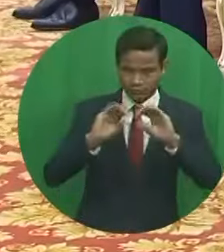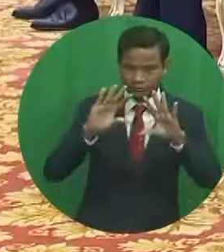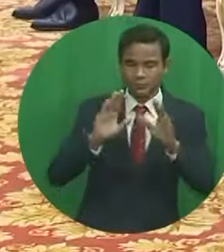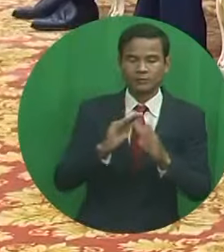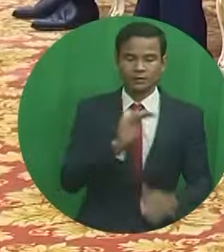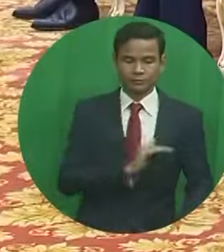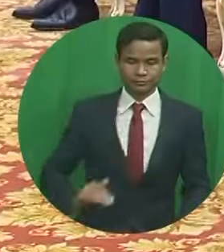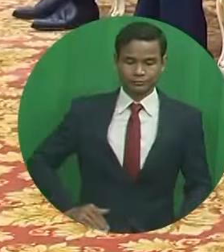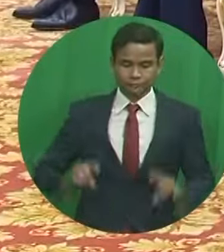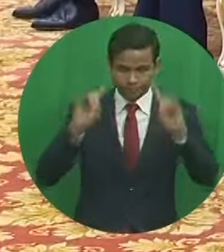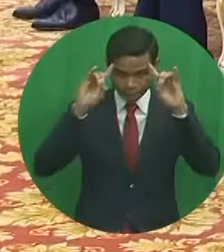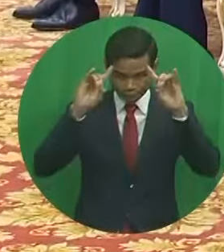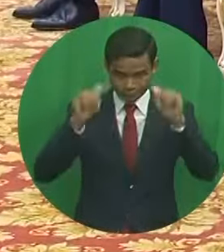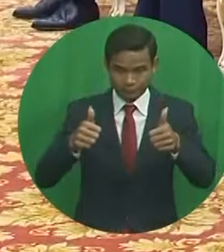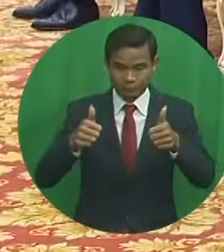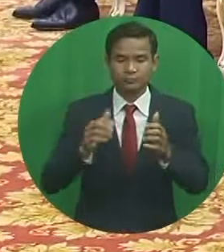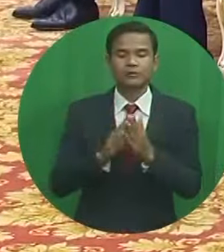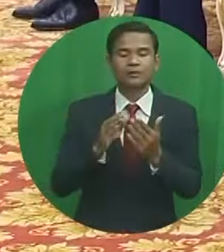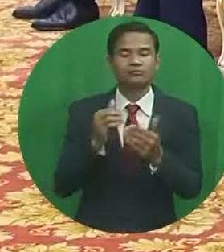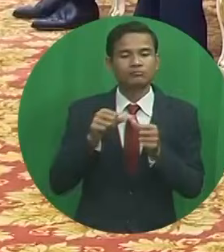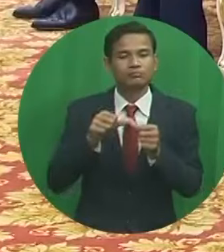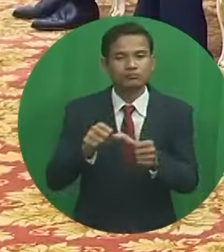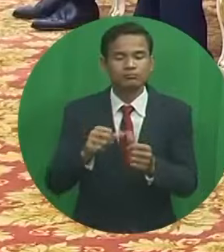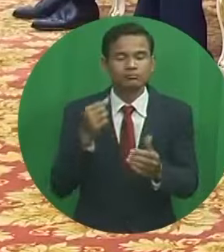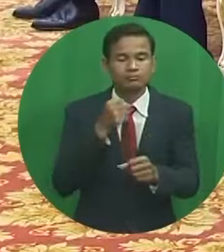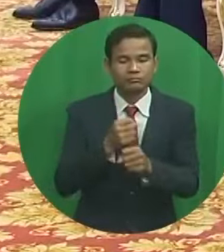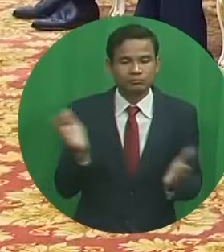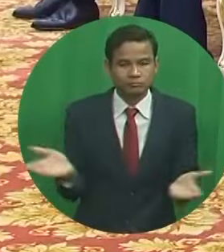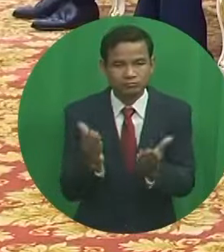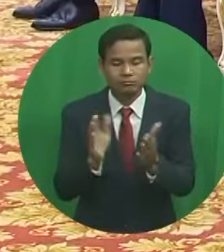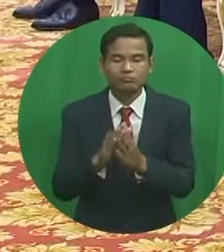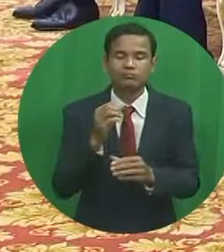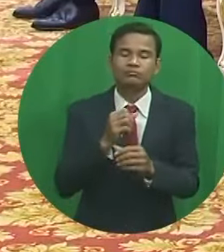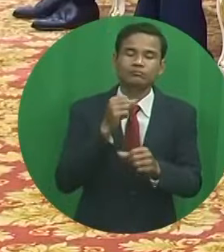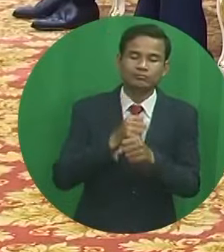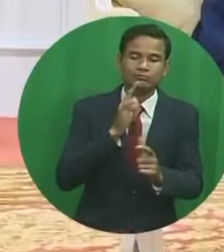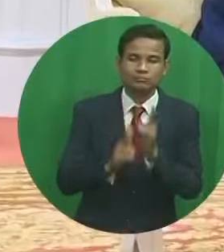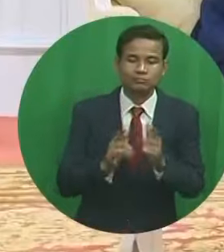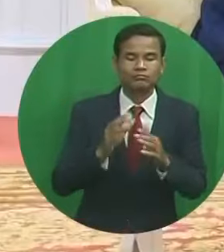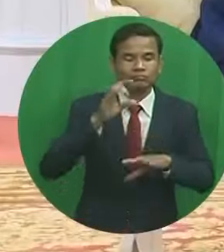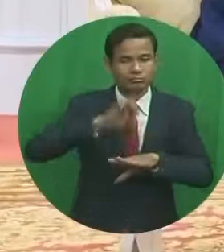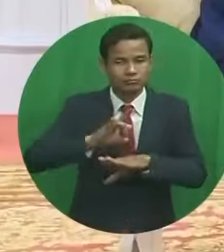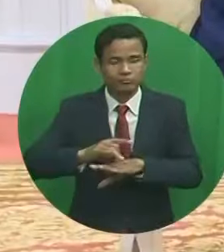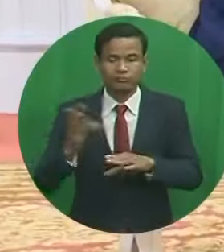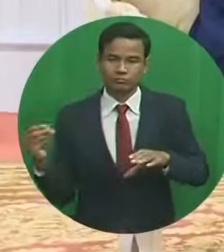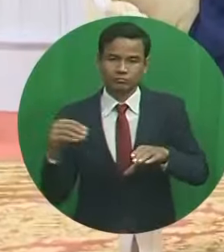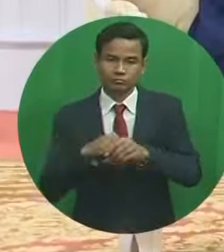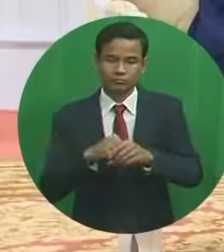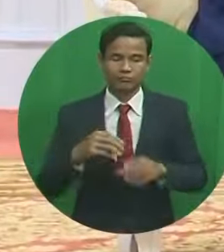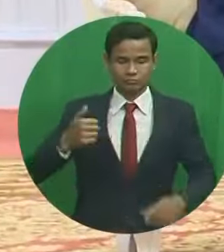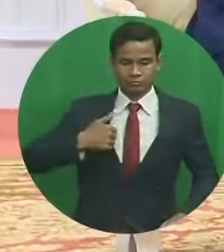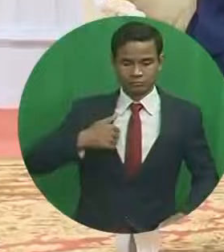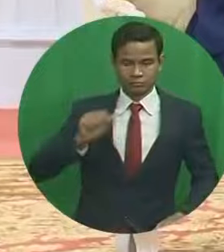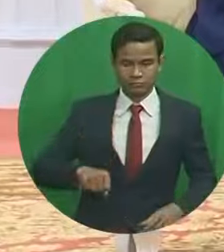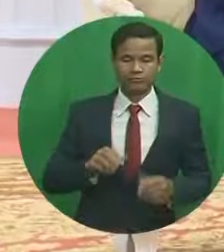ធិបតីអំពីការបន្តជំរុញកិច្ចសហប្រតិបត្តិការលើវិស័យពាណិជ្ជកម្មនិងវិនិយោគរវាងកាណាដាកម្ពុជា